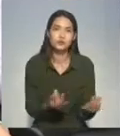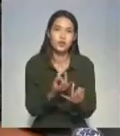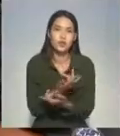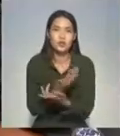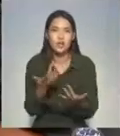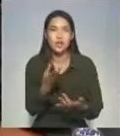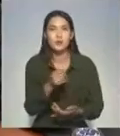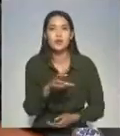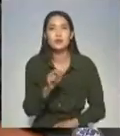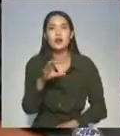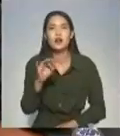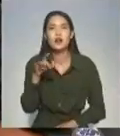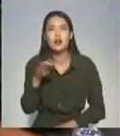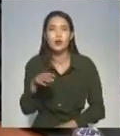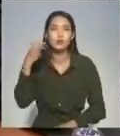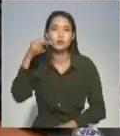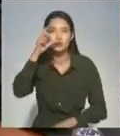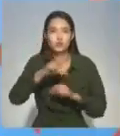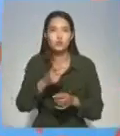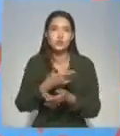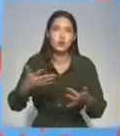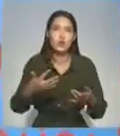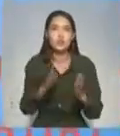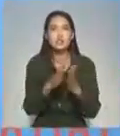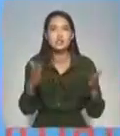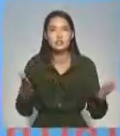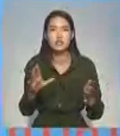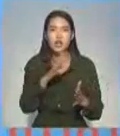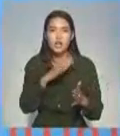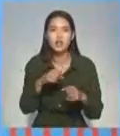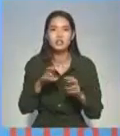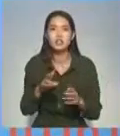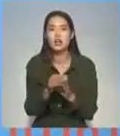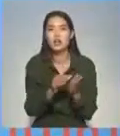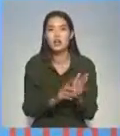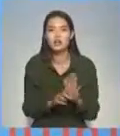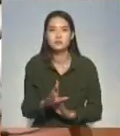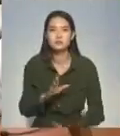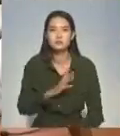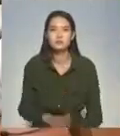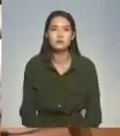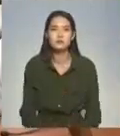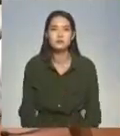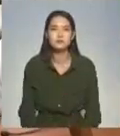араб және Түрік Сұлтаны атты кітаптың тұсаукесері өтті. Алдағы уақытта арнайы энциклопедия басылып шығады.